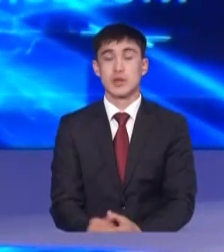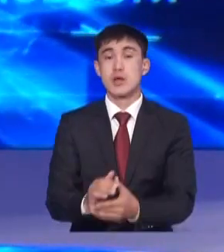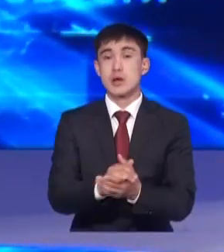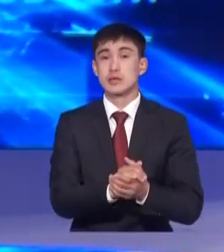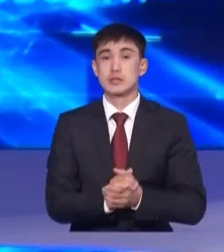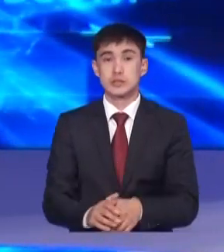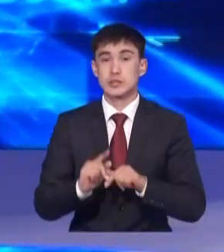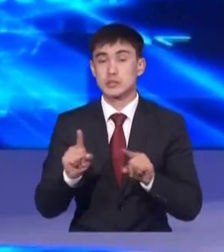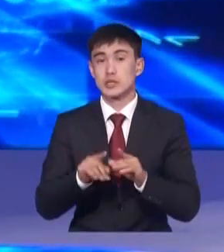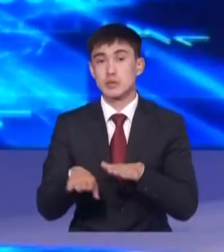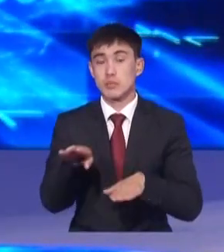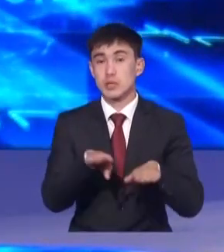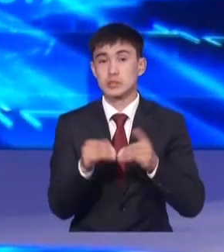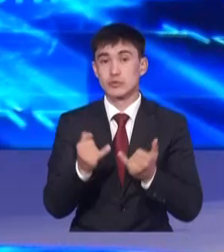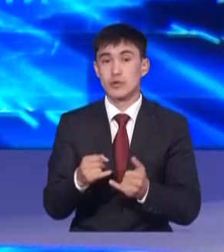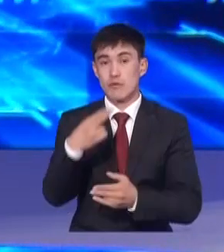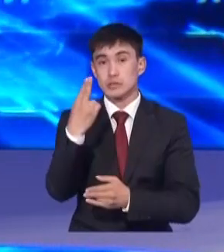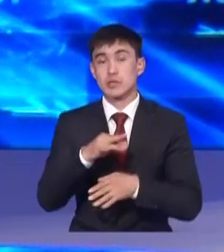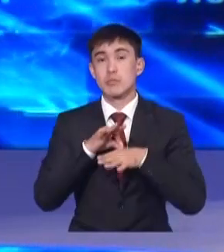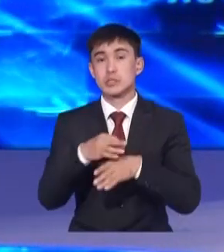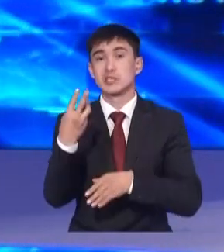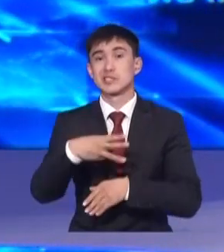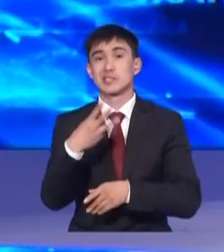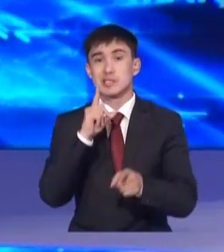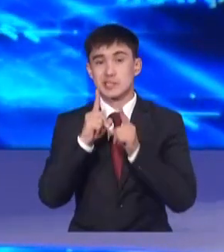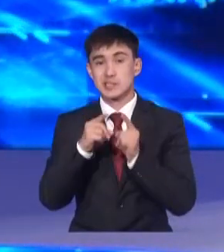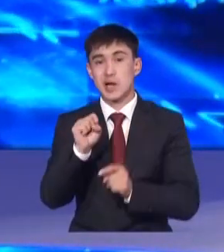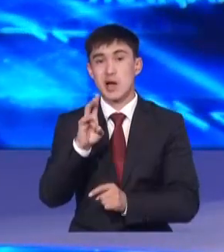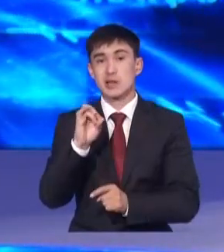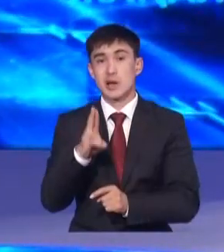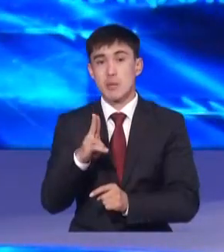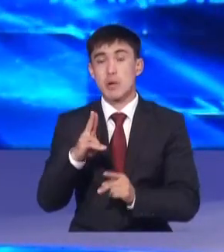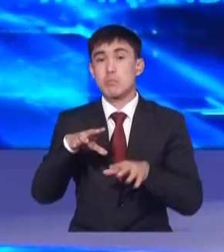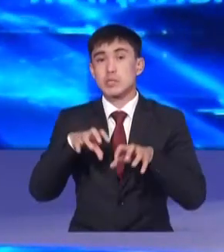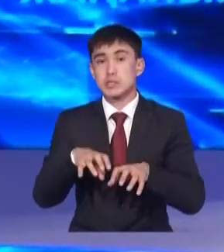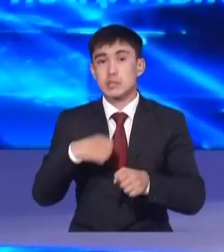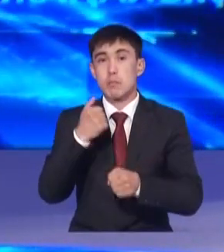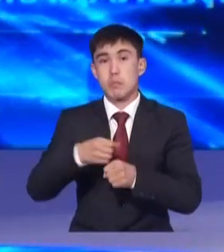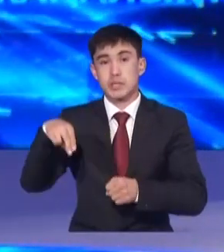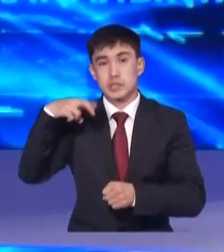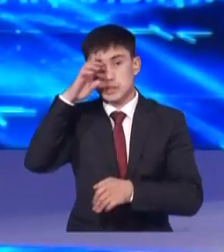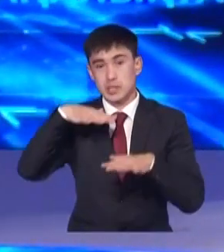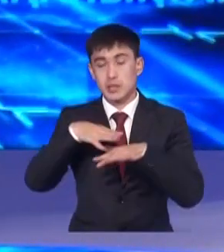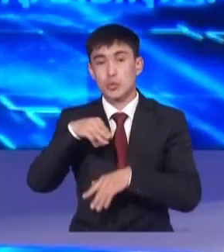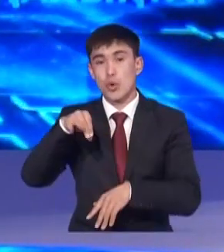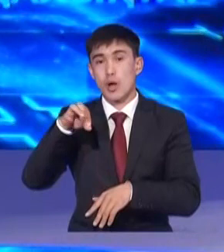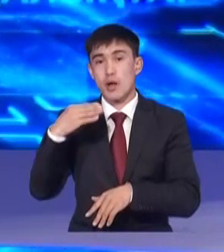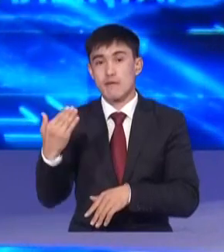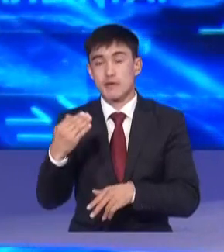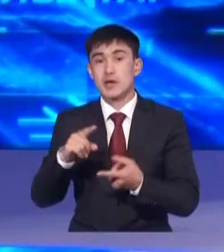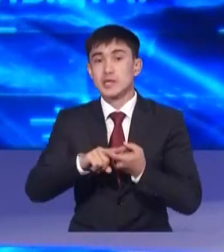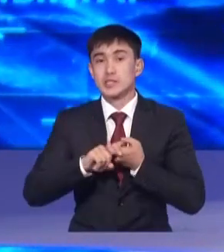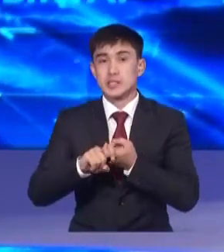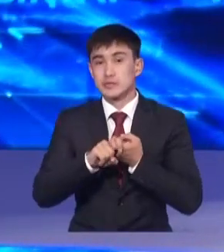Единство, созидание, прогресс. Сегодня в Астане прошла 33-я сессия АНК под председательством президента страны Касым